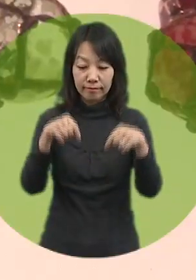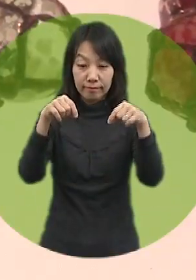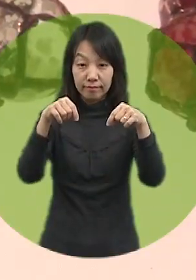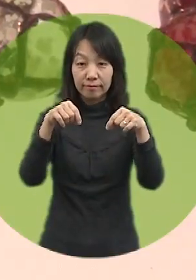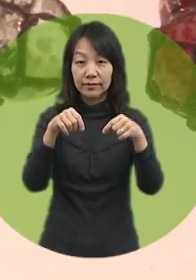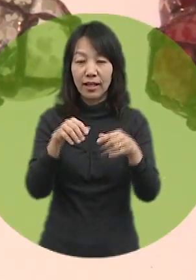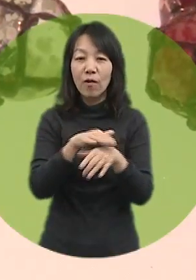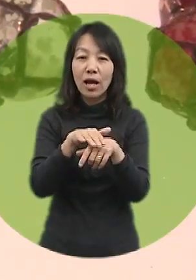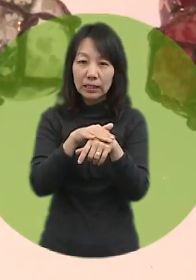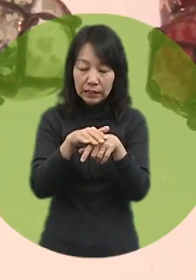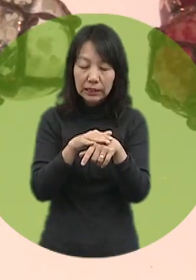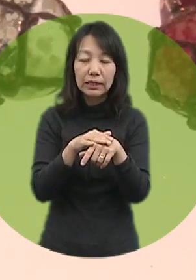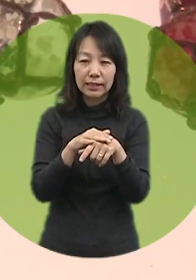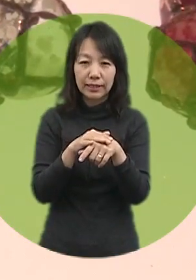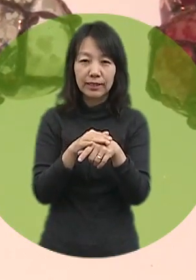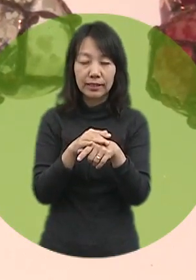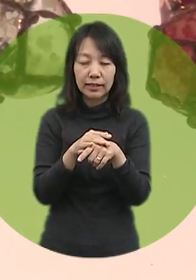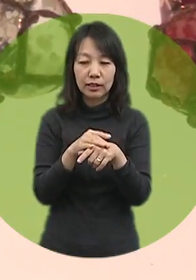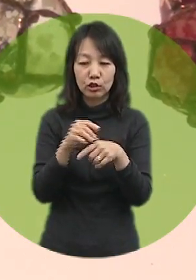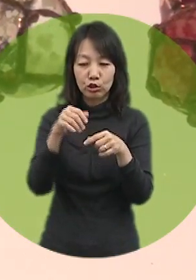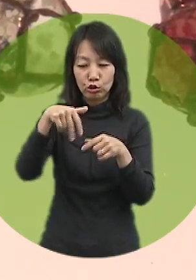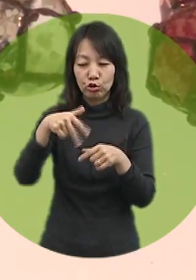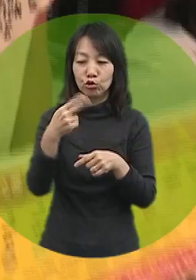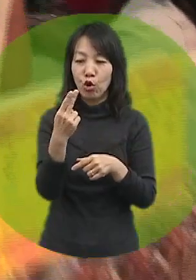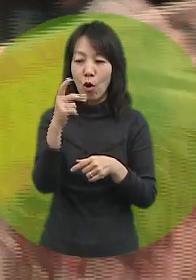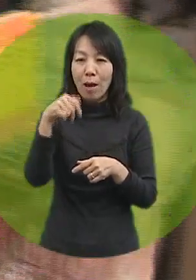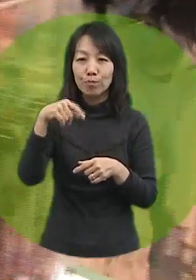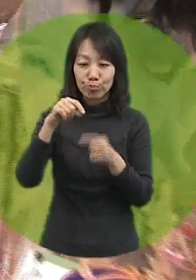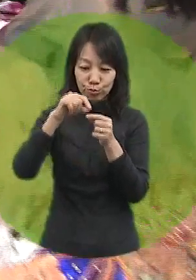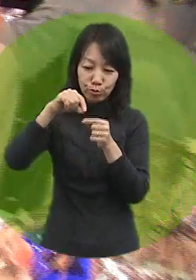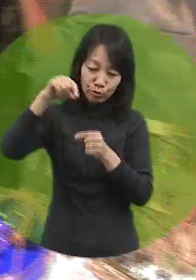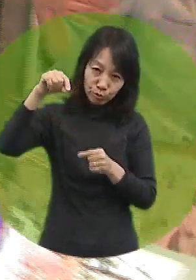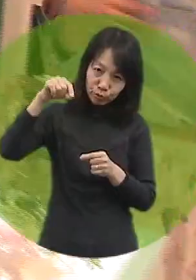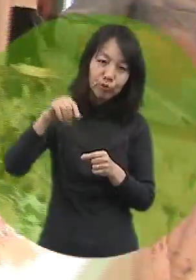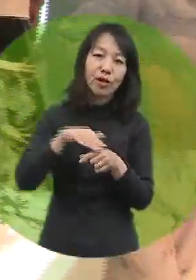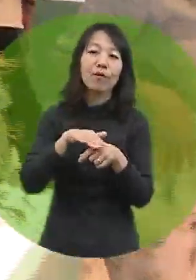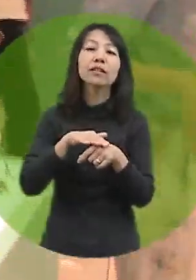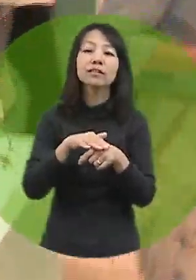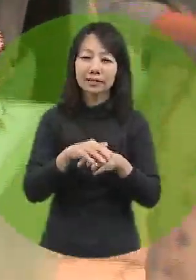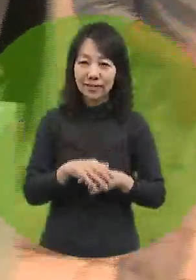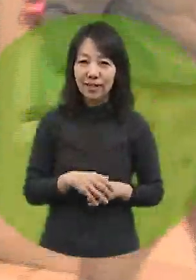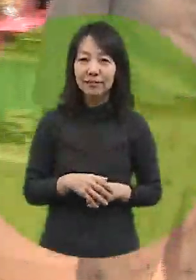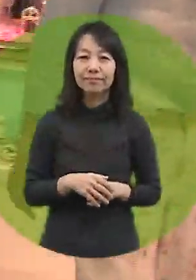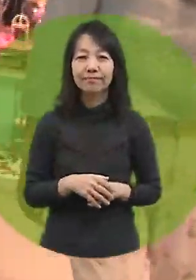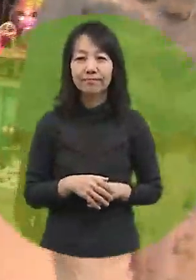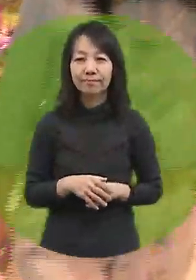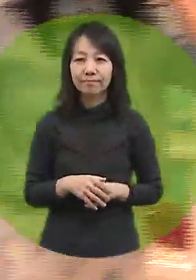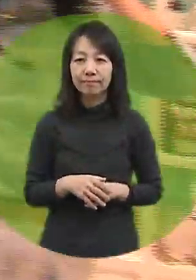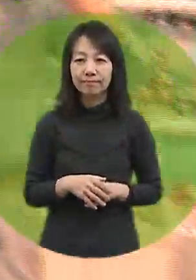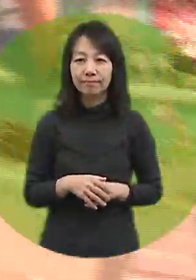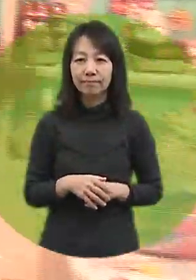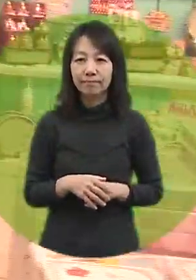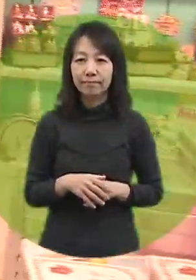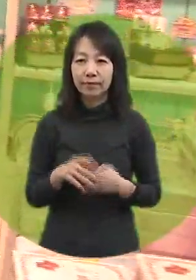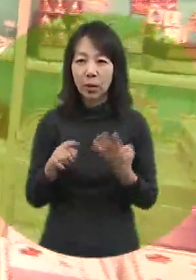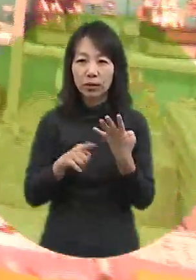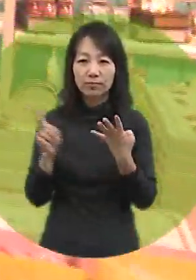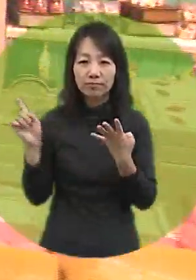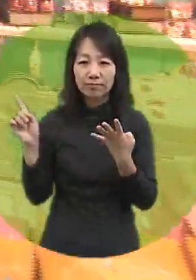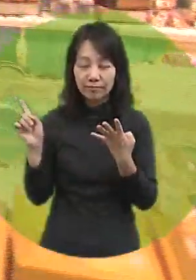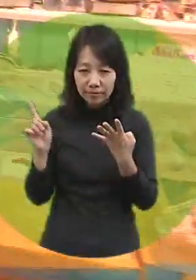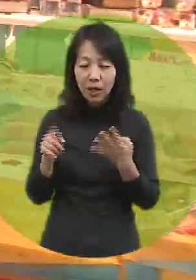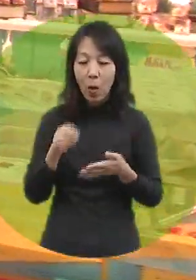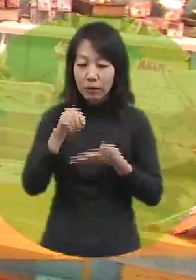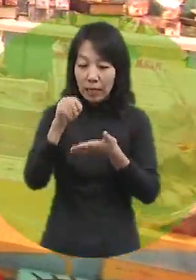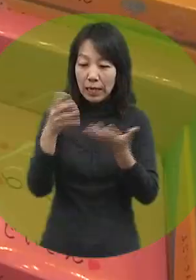ね、よく見ますね、お土産でね、ストラップ可愛らしいですね。 行きましょう、行きましょう。 あ、お土産、 いろんなお土産、 お土産いっぱいあり